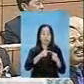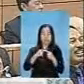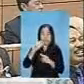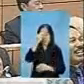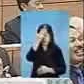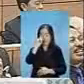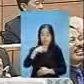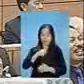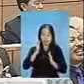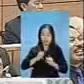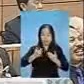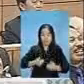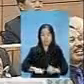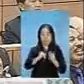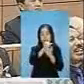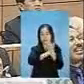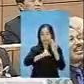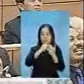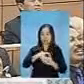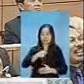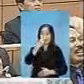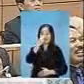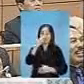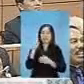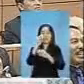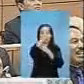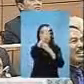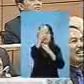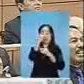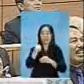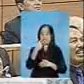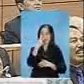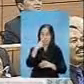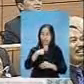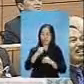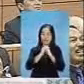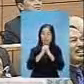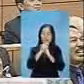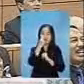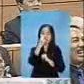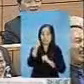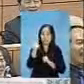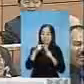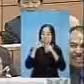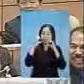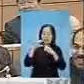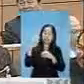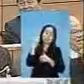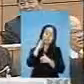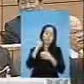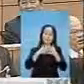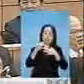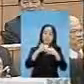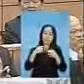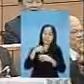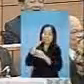มเป็นเด็กต่างจังหวัดสมัยก่อนชอบดูหนังกลางแปลงผมชอบหนังจีนอยู่เรื่องนึงครับผีกัดอย่ากัดตอบครับท่านประธานครับผมเรียนท่